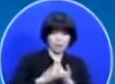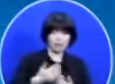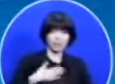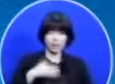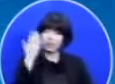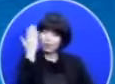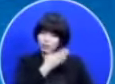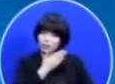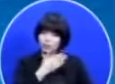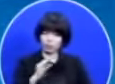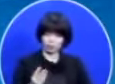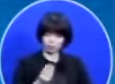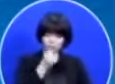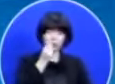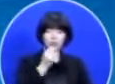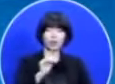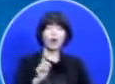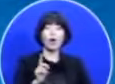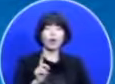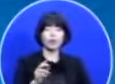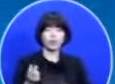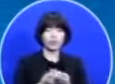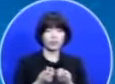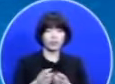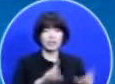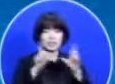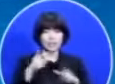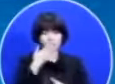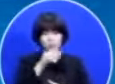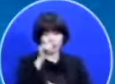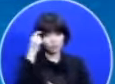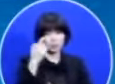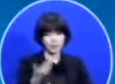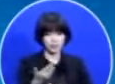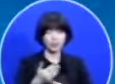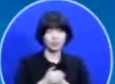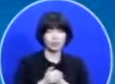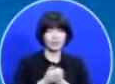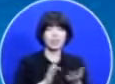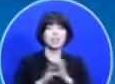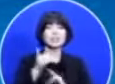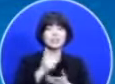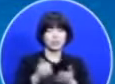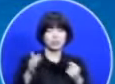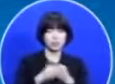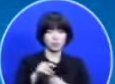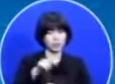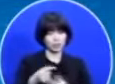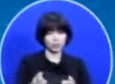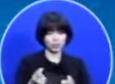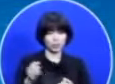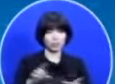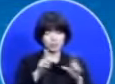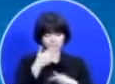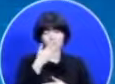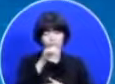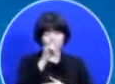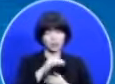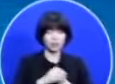거룩하게 어떻게 그렇게 살 수 있습니까 예수님 때문에 그렇게 살 수 있습니다